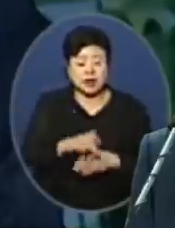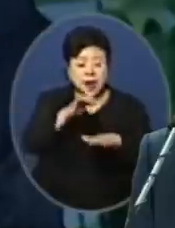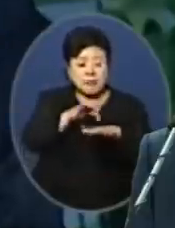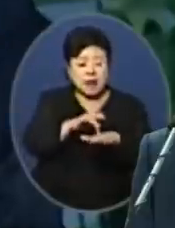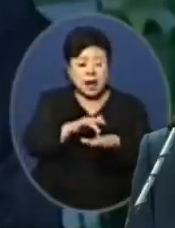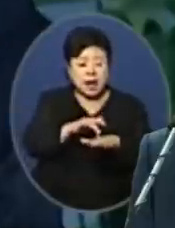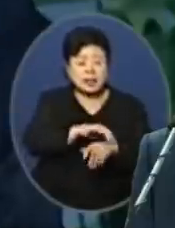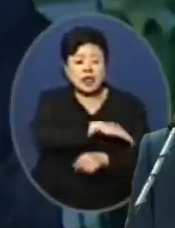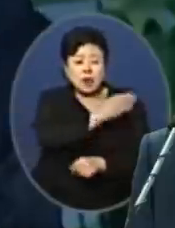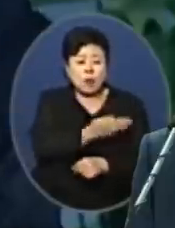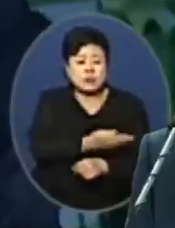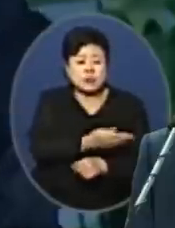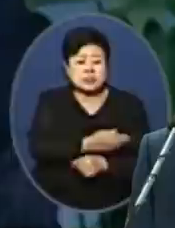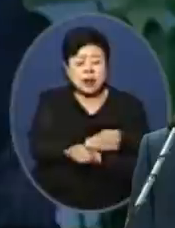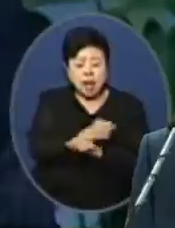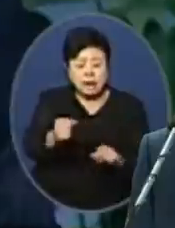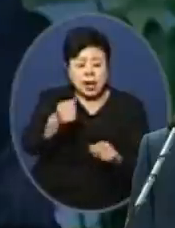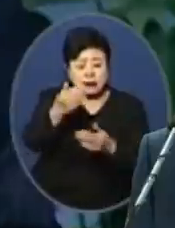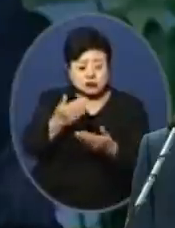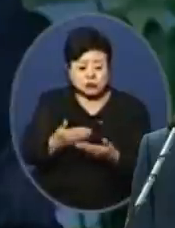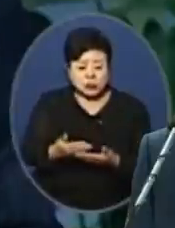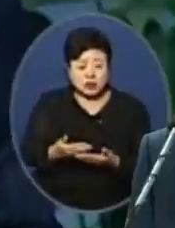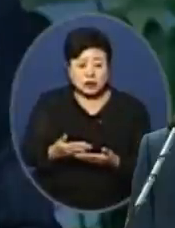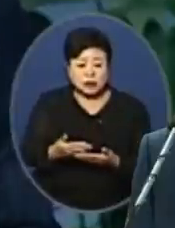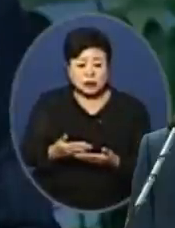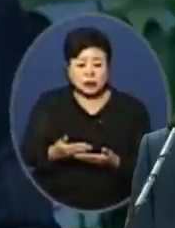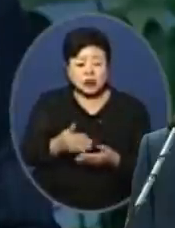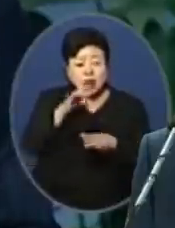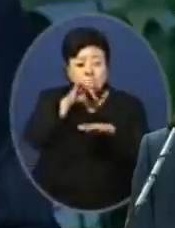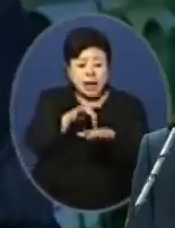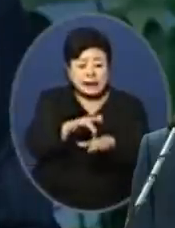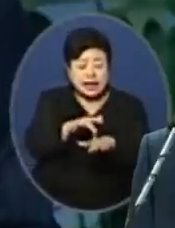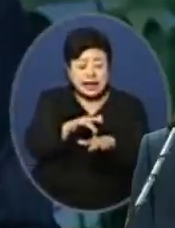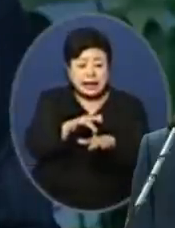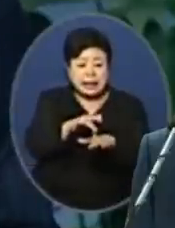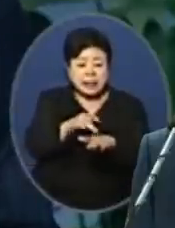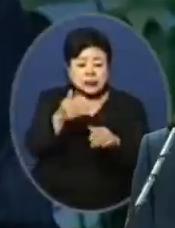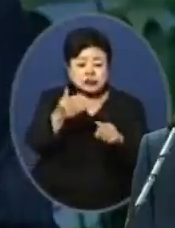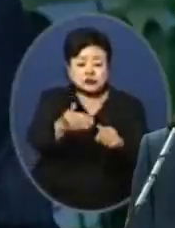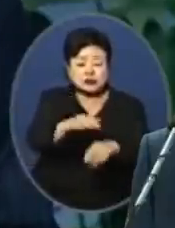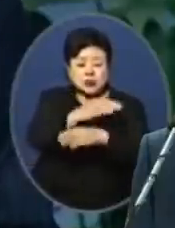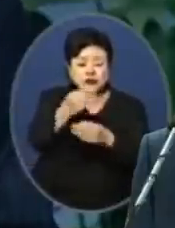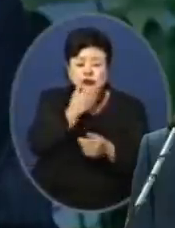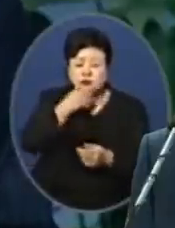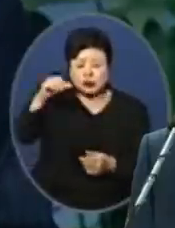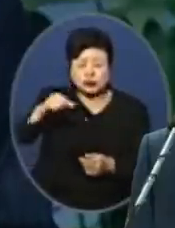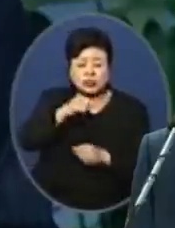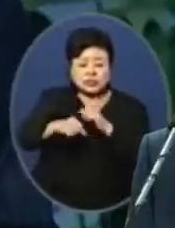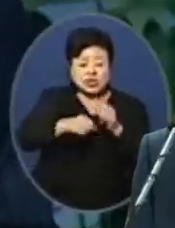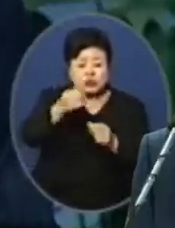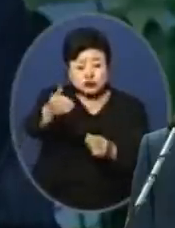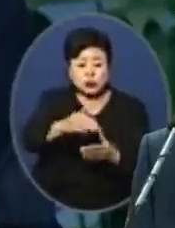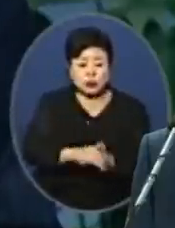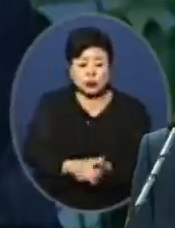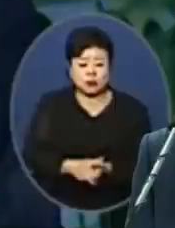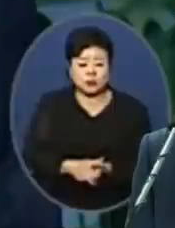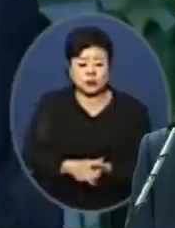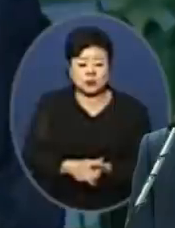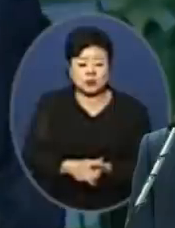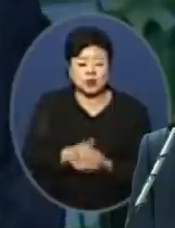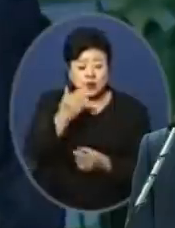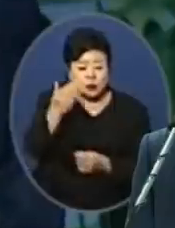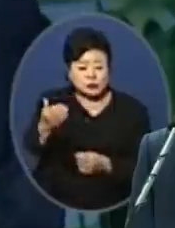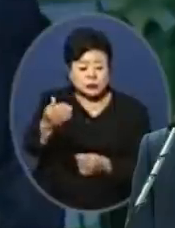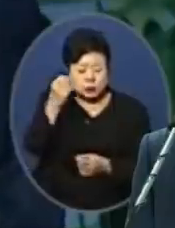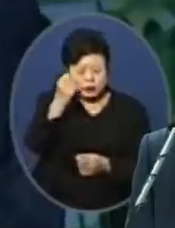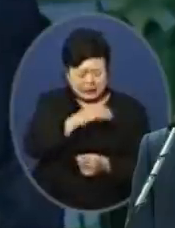마귀의 정사와 권세에서 해방을 얻고 마귀에 갖다 준 모든 저주에서 자유를 얻고